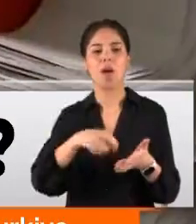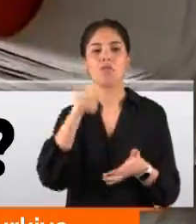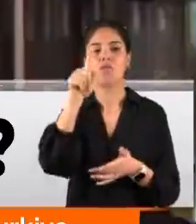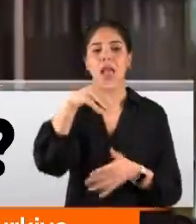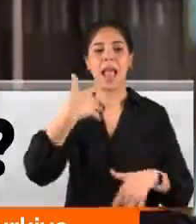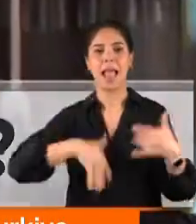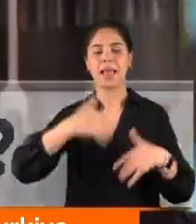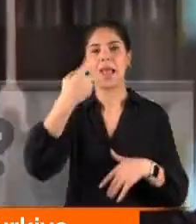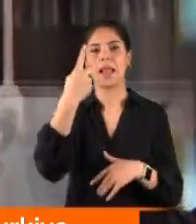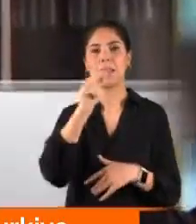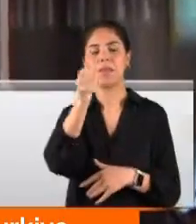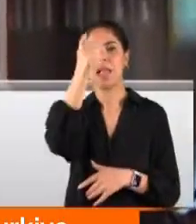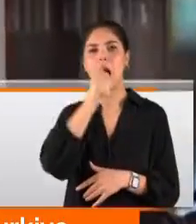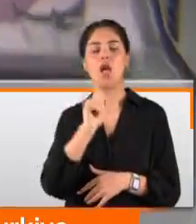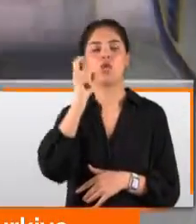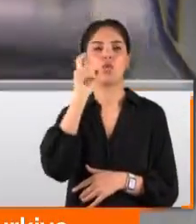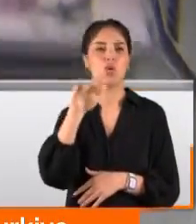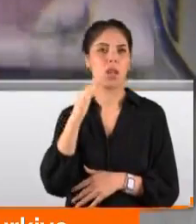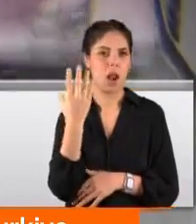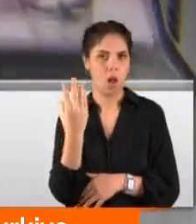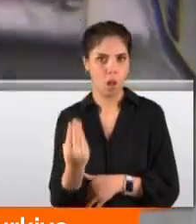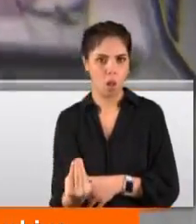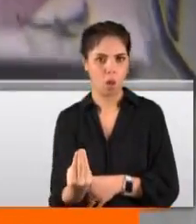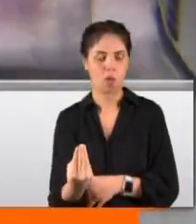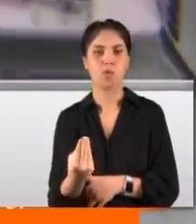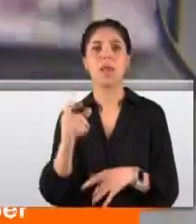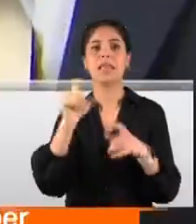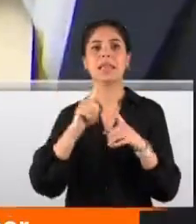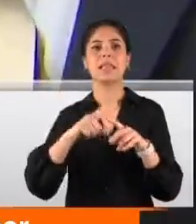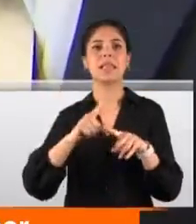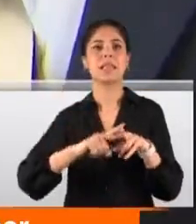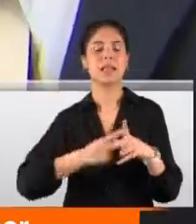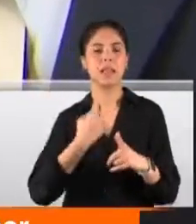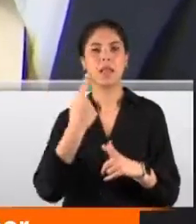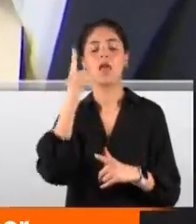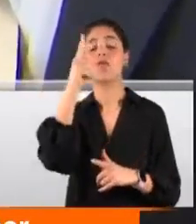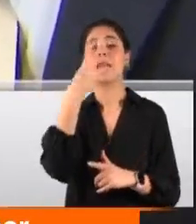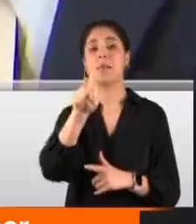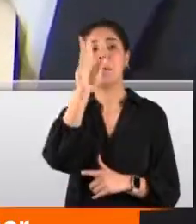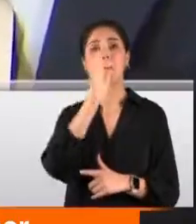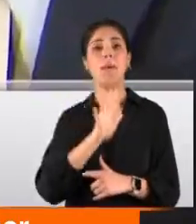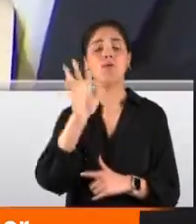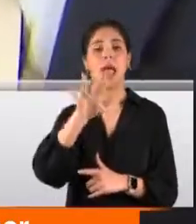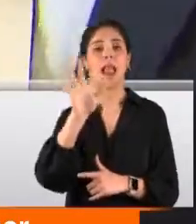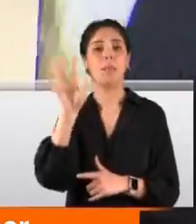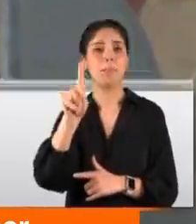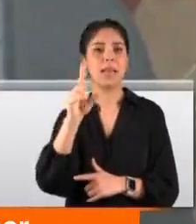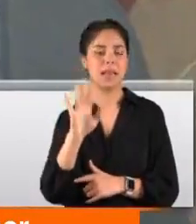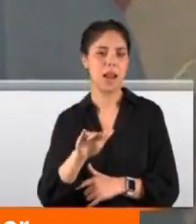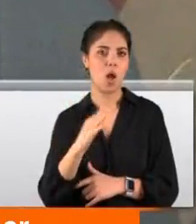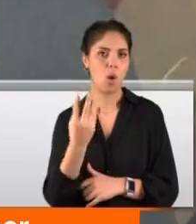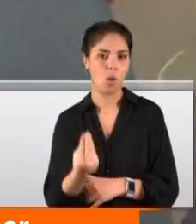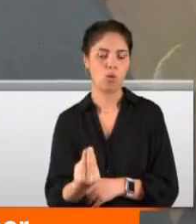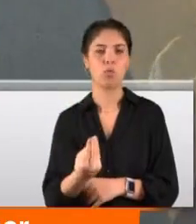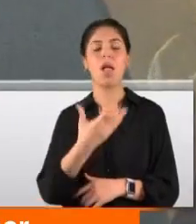engelli aylı 2609 liraya yükseldi. Yine staj ücreti de 2551 lira oldu. Şimdi sırada emekli, memur